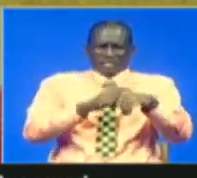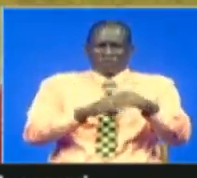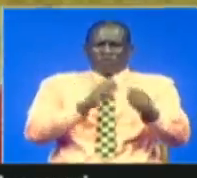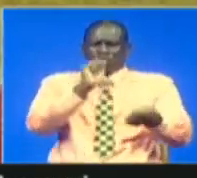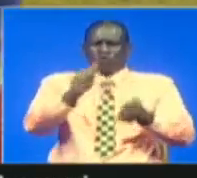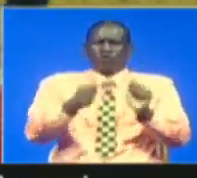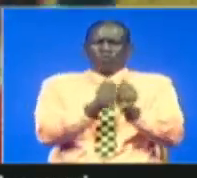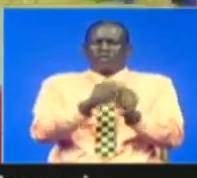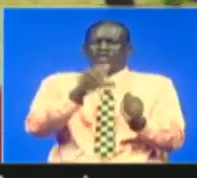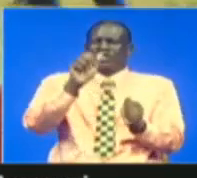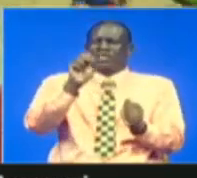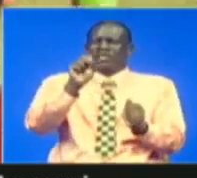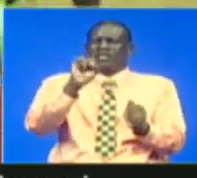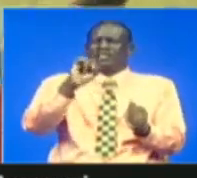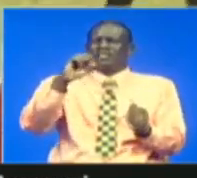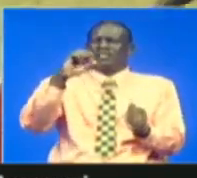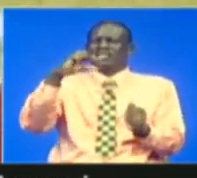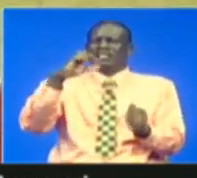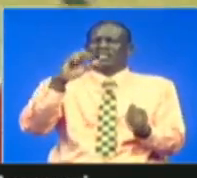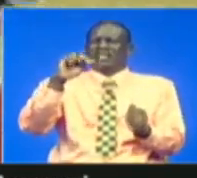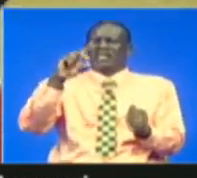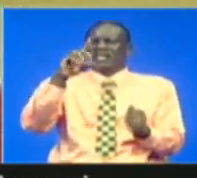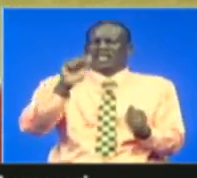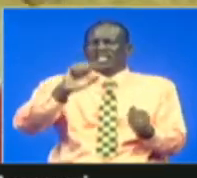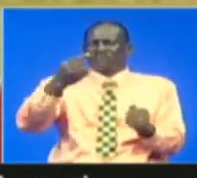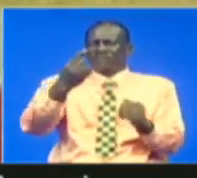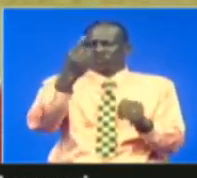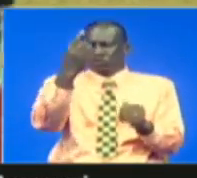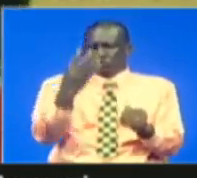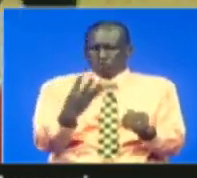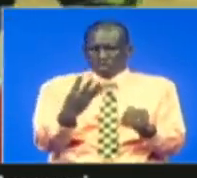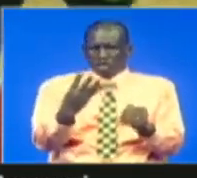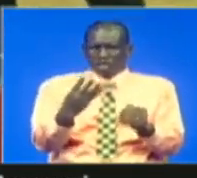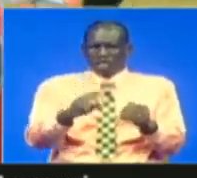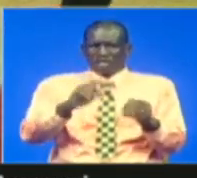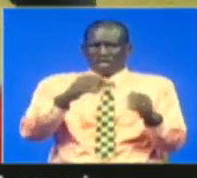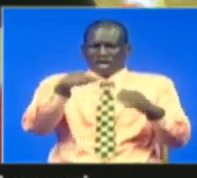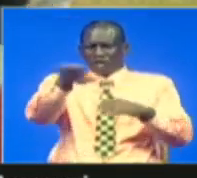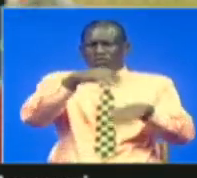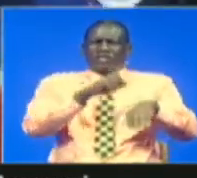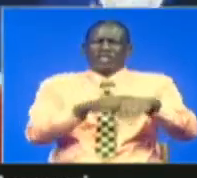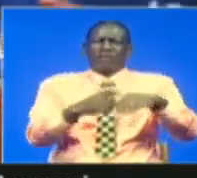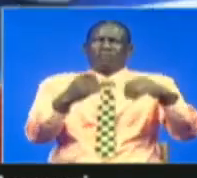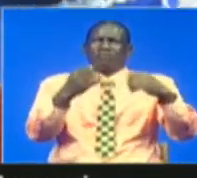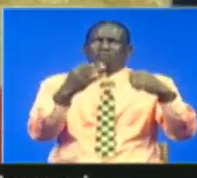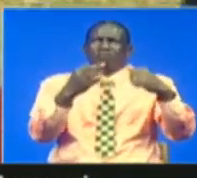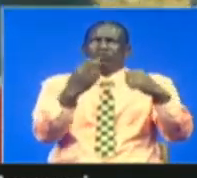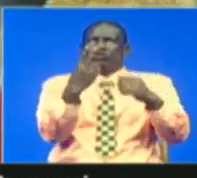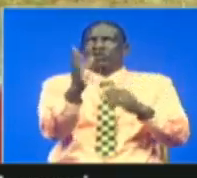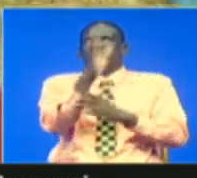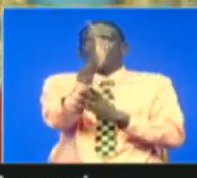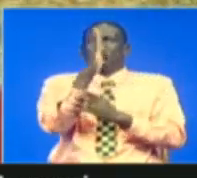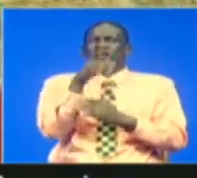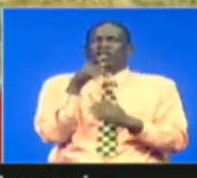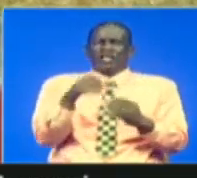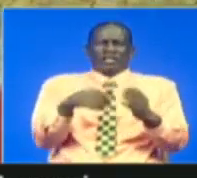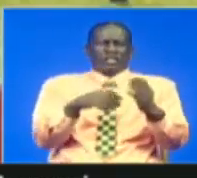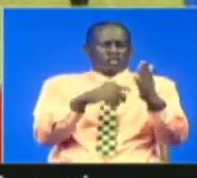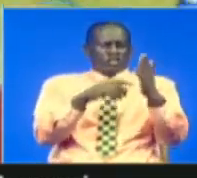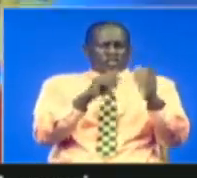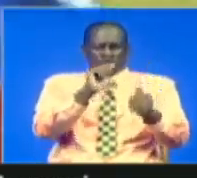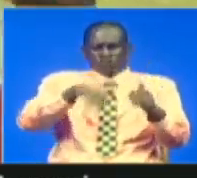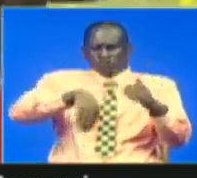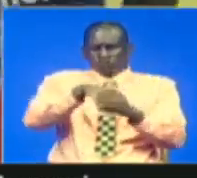na Singida United katika robo finali ya kwanza kuanzia majira ya saa 8 la siringa. Rambe hiyo itapeperusha mbashara hapa